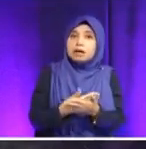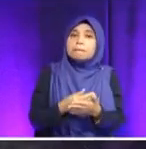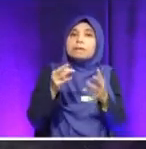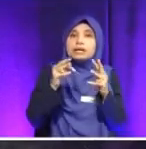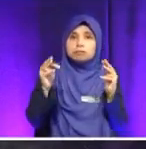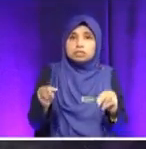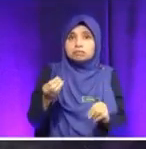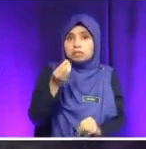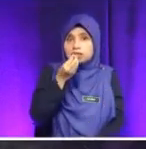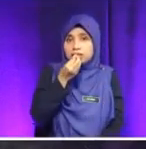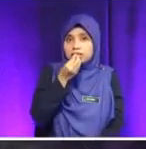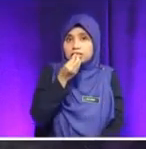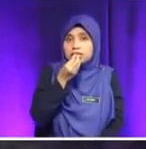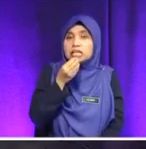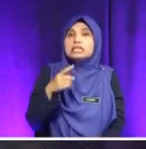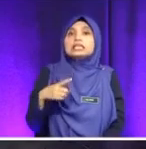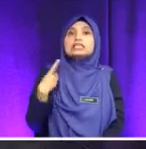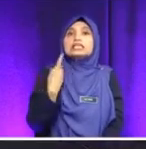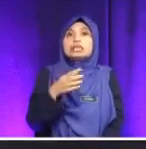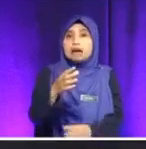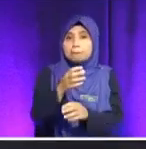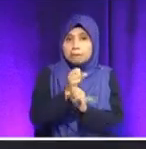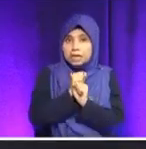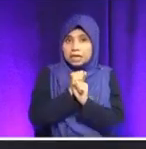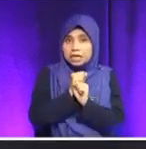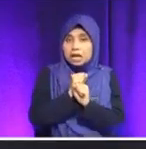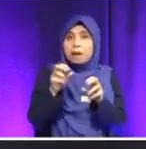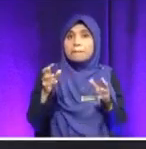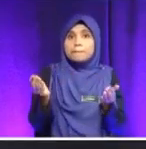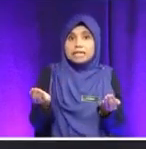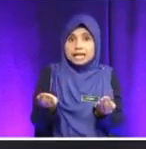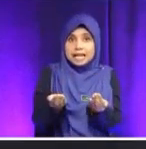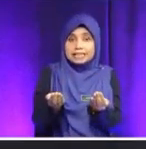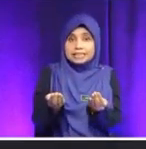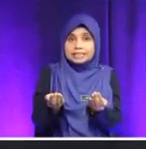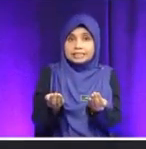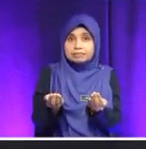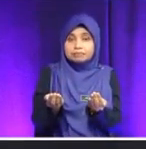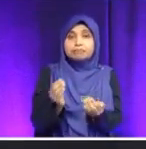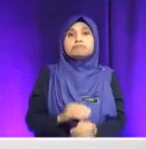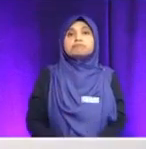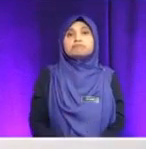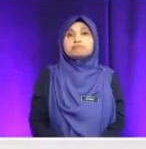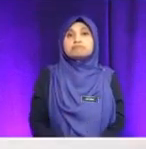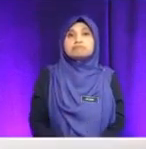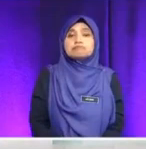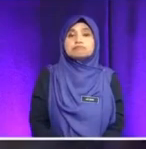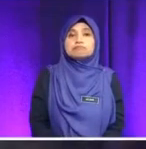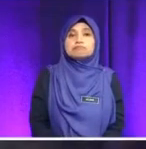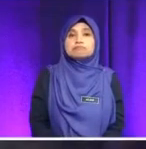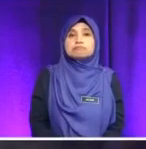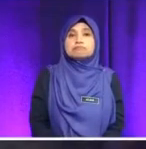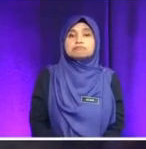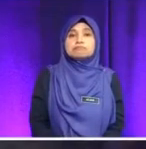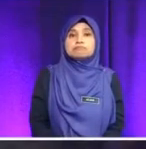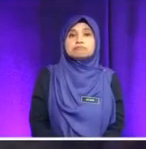yang pertama kita perlu buat, kita ambil pinggan dulu. Pinggan. Okey. Cikgu, saya ambilkan.